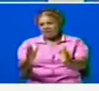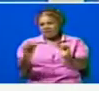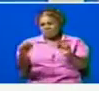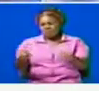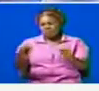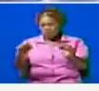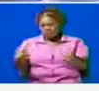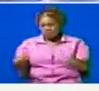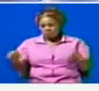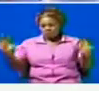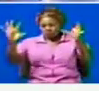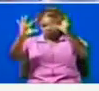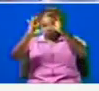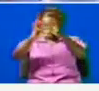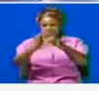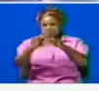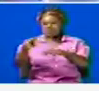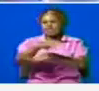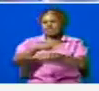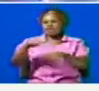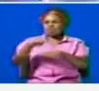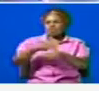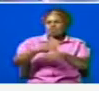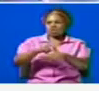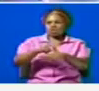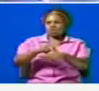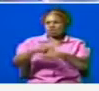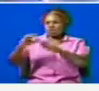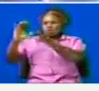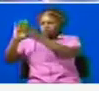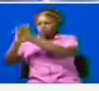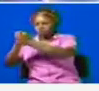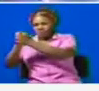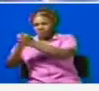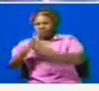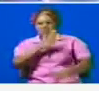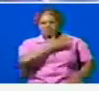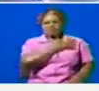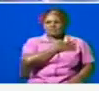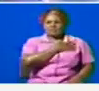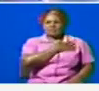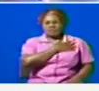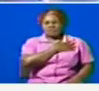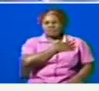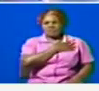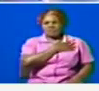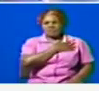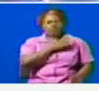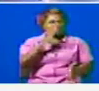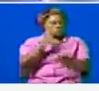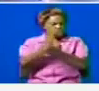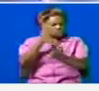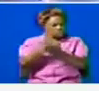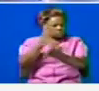anaweza kuunganisha taifa zima, iwe ni wafuasi wa Jubilee ama iwe ni wafuasi wa NASA? Yupo kweli? Walai mbele za